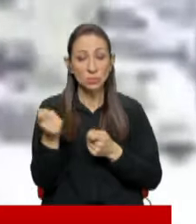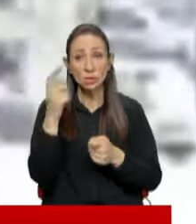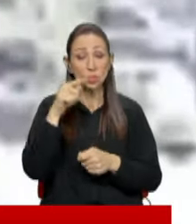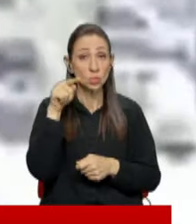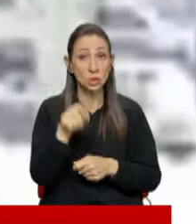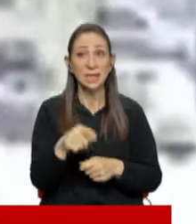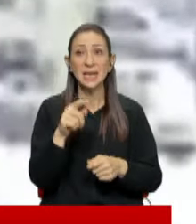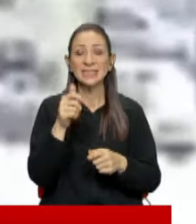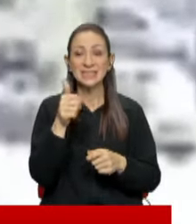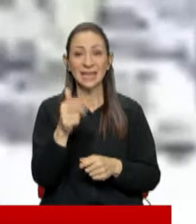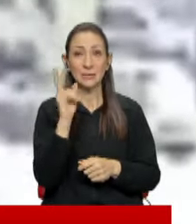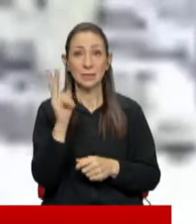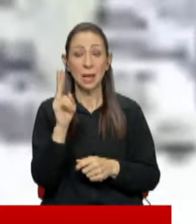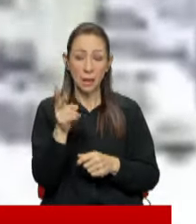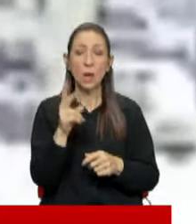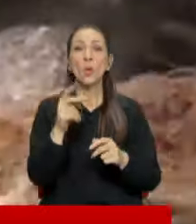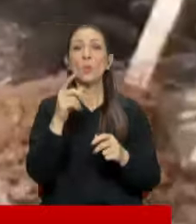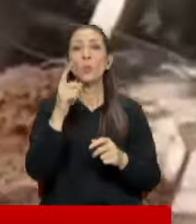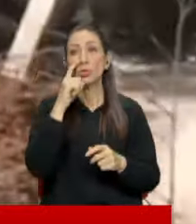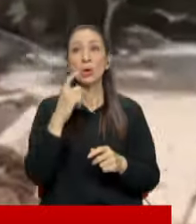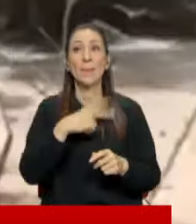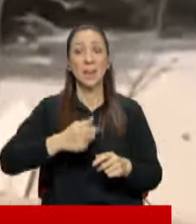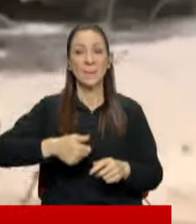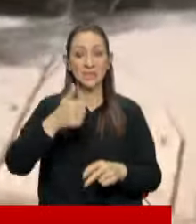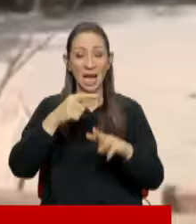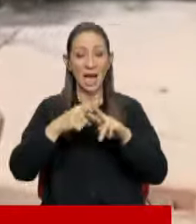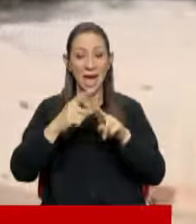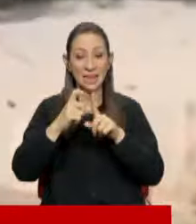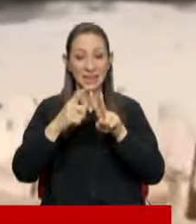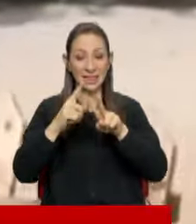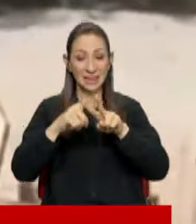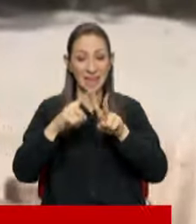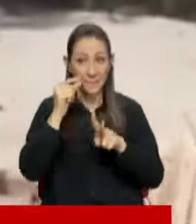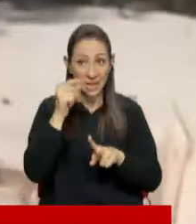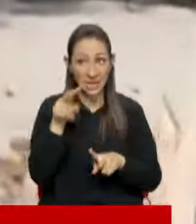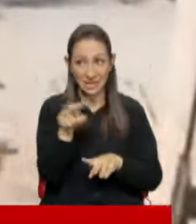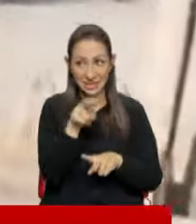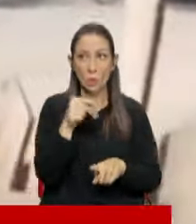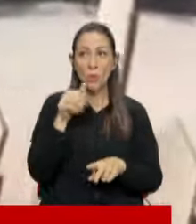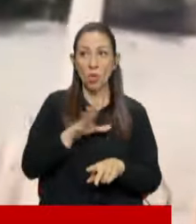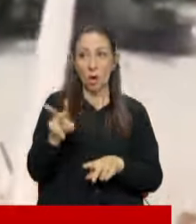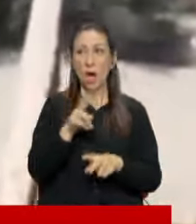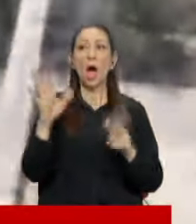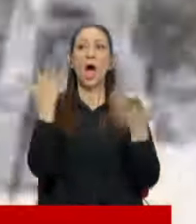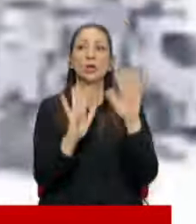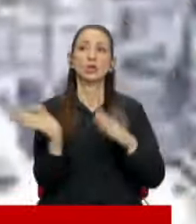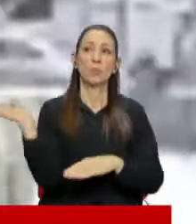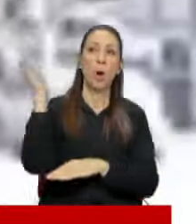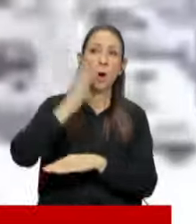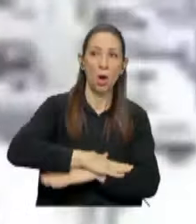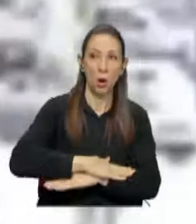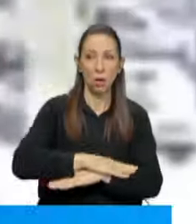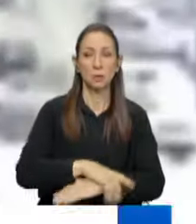sırasında Saadet Partisi Burdur Belediye Başkan Adayı Adnan Ersan ve oğlu Mehmet Ersan üzerine ağaç devrildi.